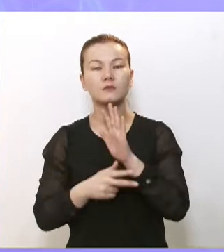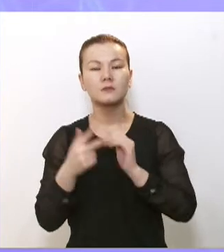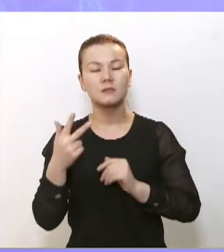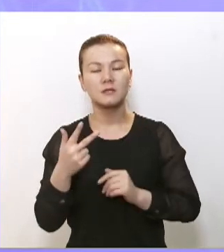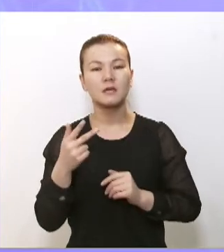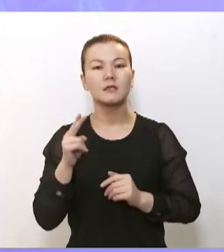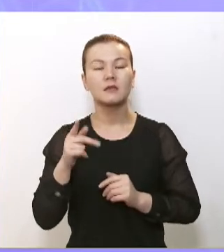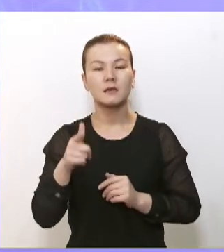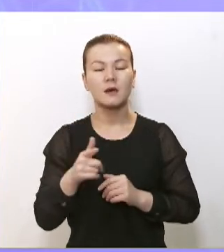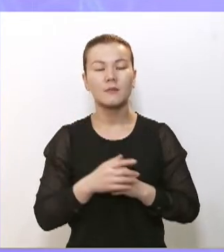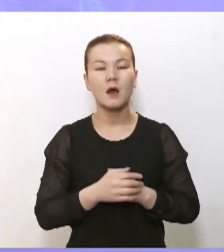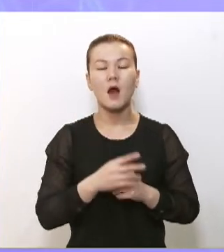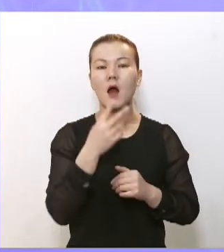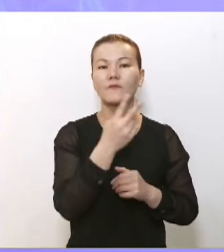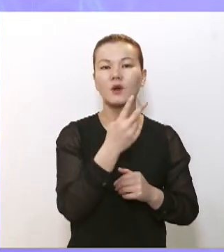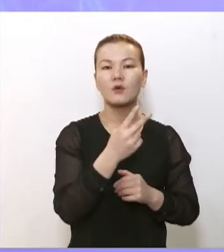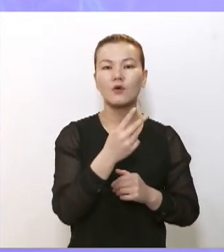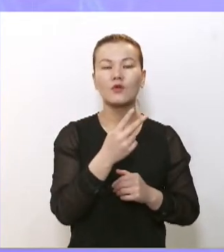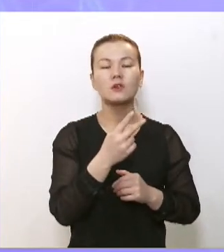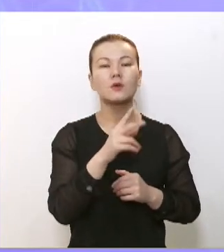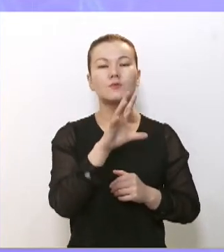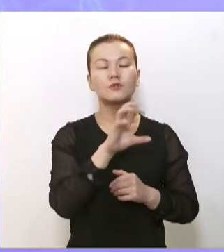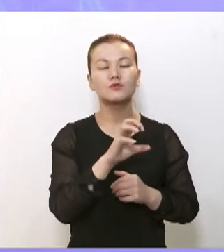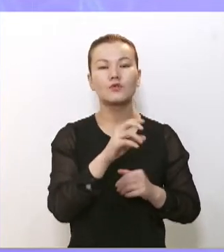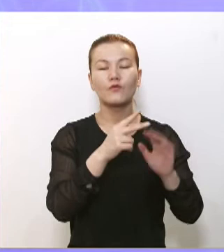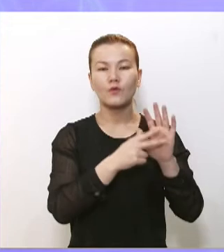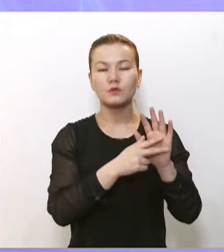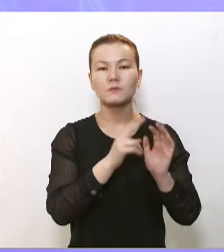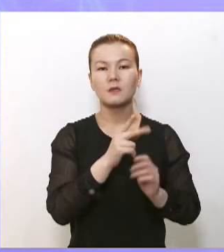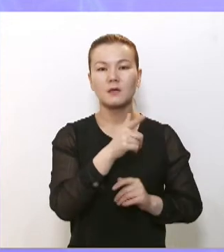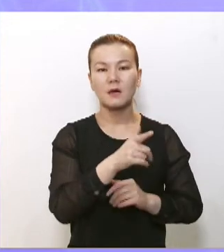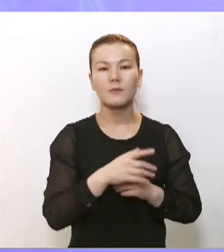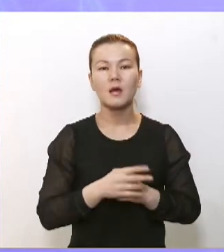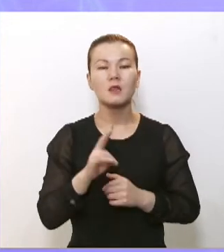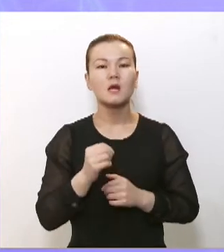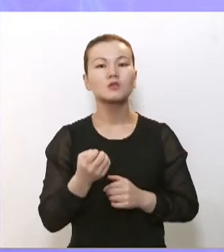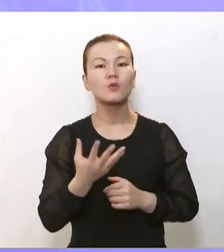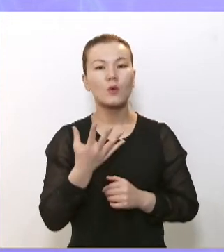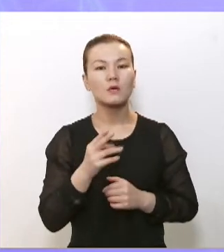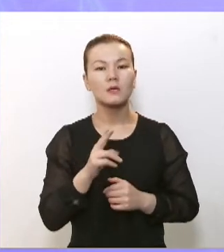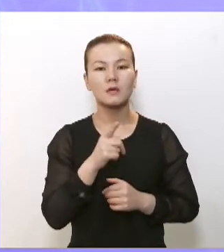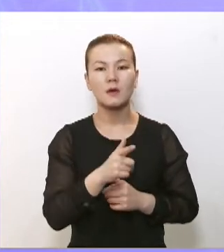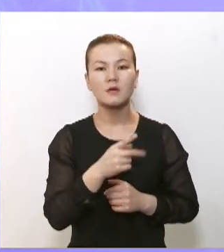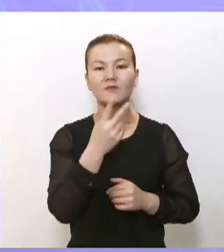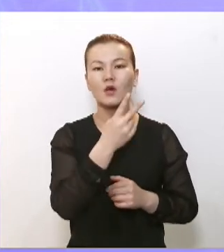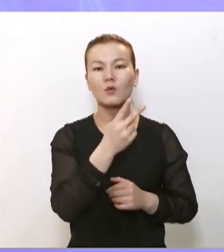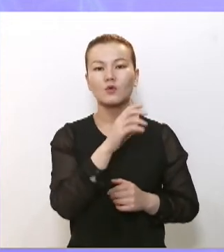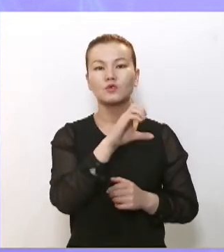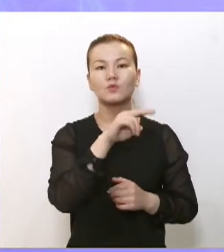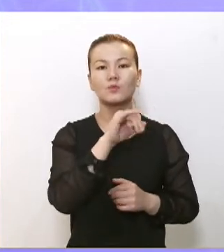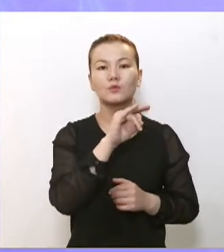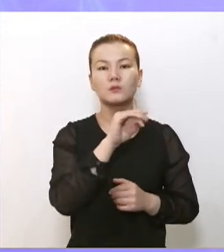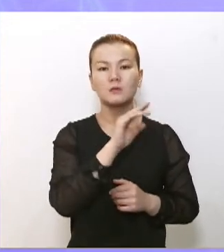2 500 8 килограмм на сколько килограммов второй спутник